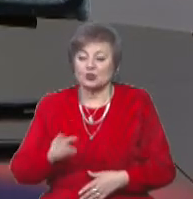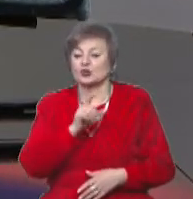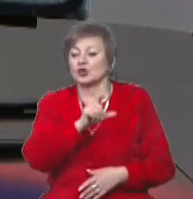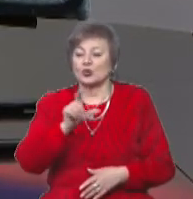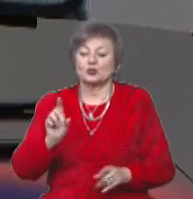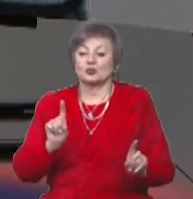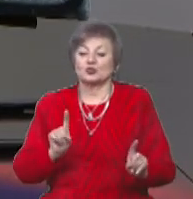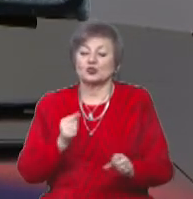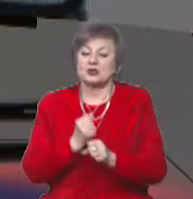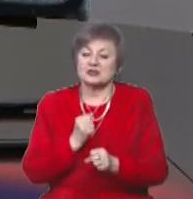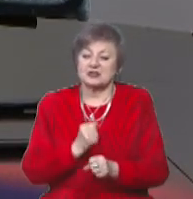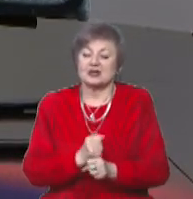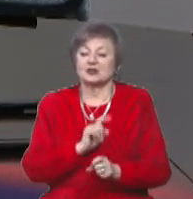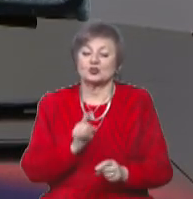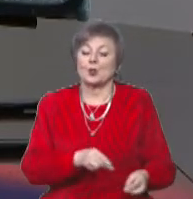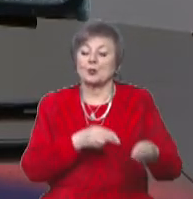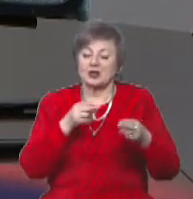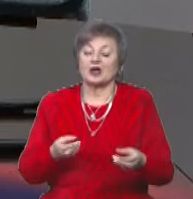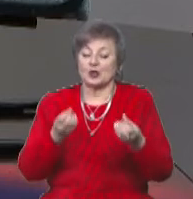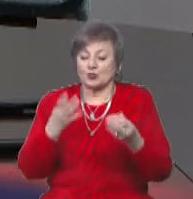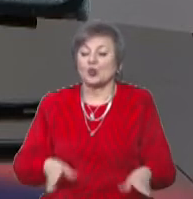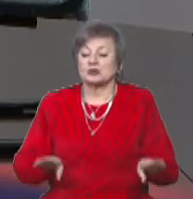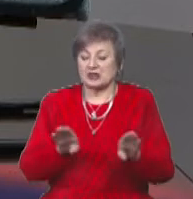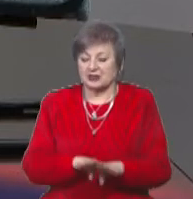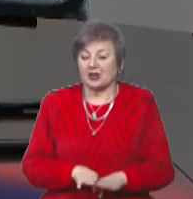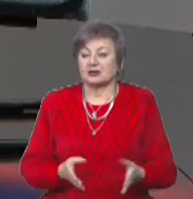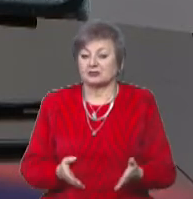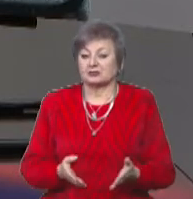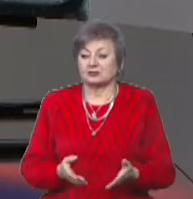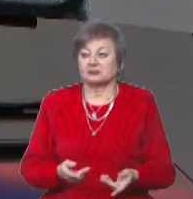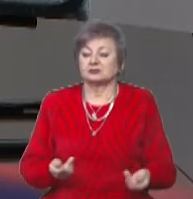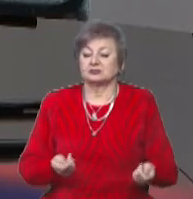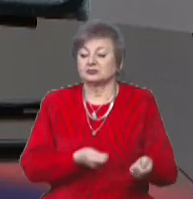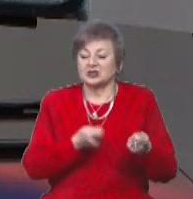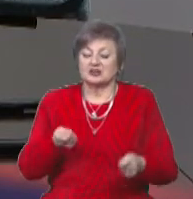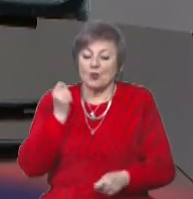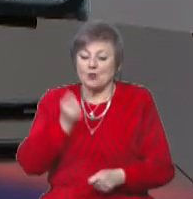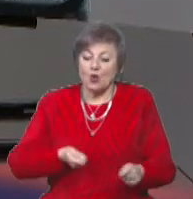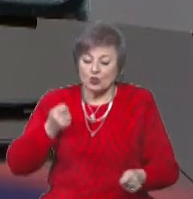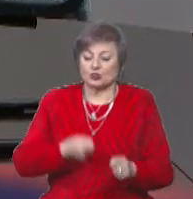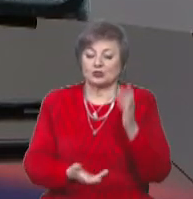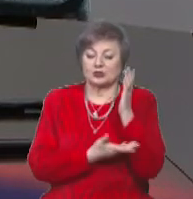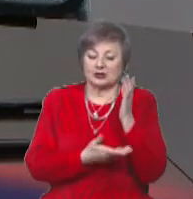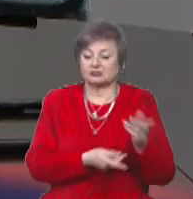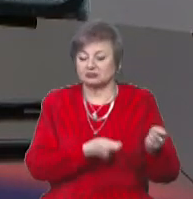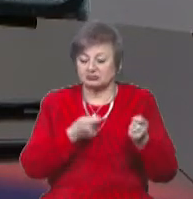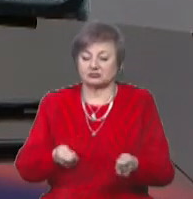зробили зараз, от нам приїхали просто так. От взяли там молотки у руки, там зробили